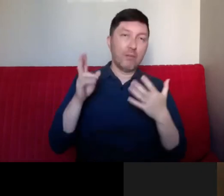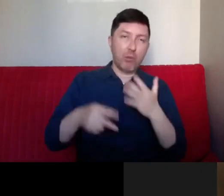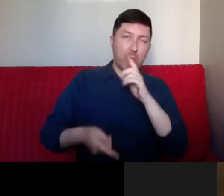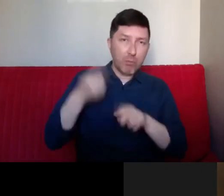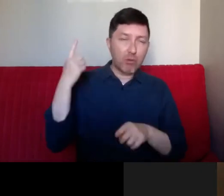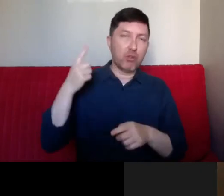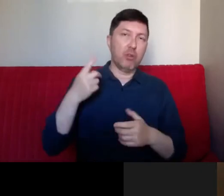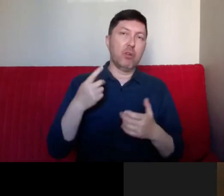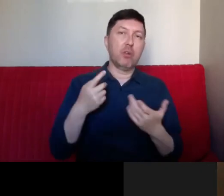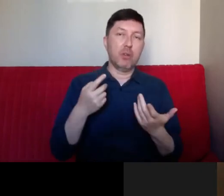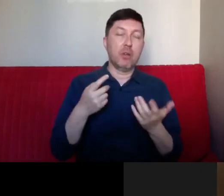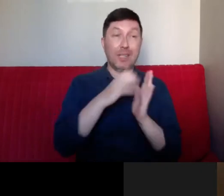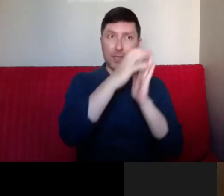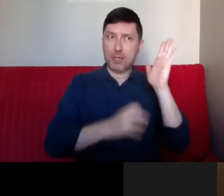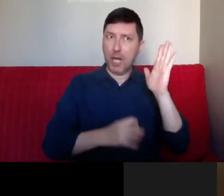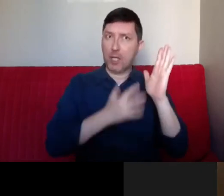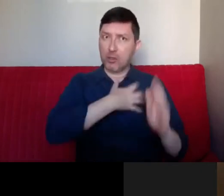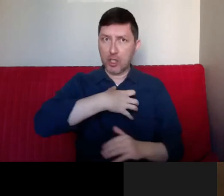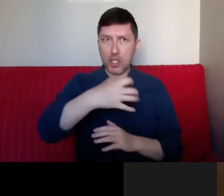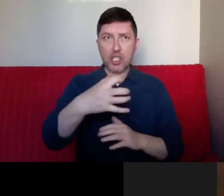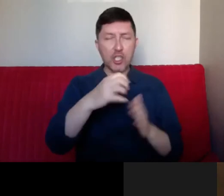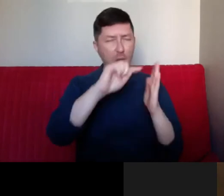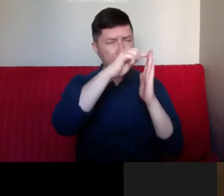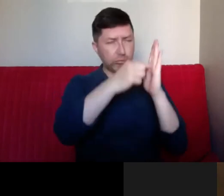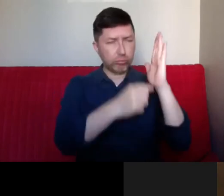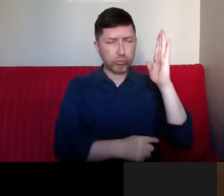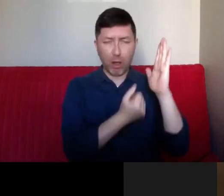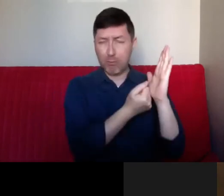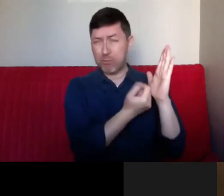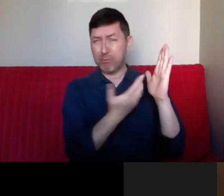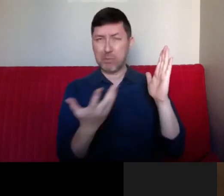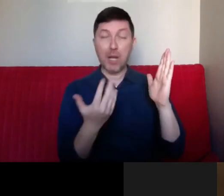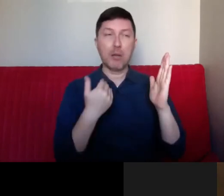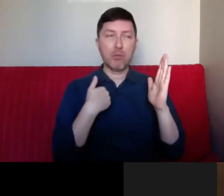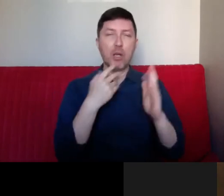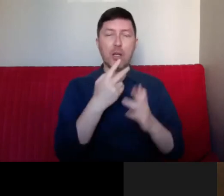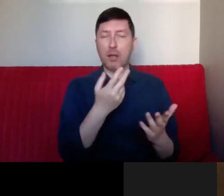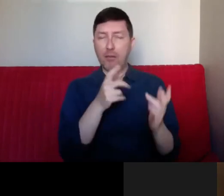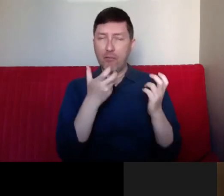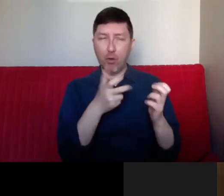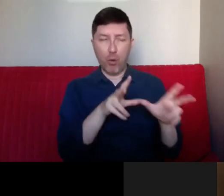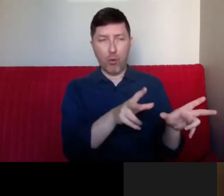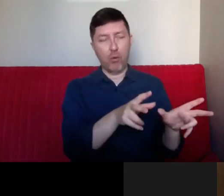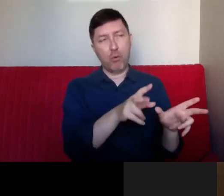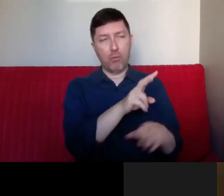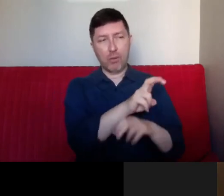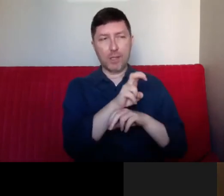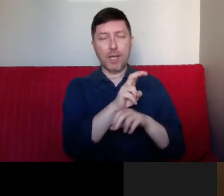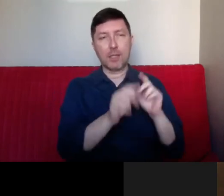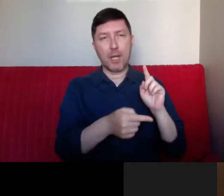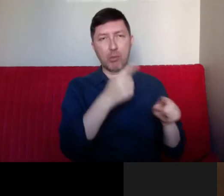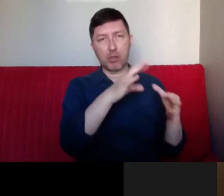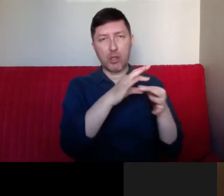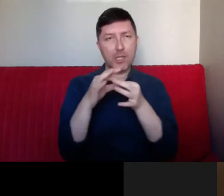riche. Elle a de très nombreux points. Je retiendrai pour ma part, et dans le cadre de Desk 2,